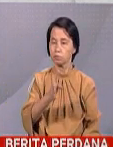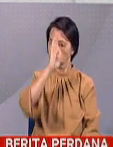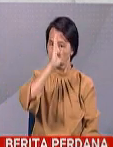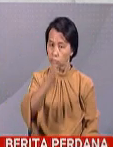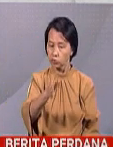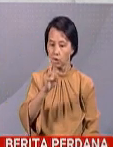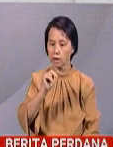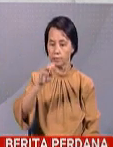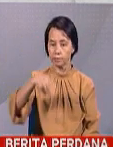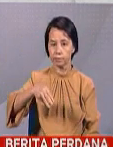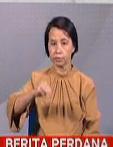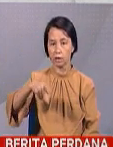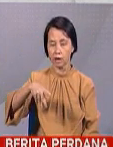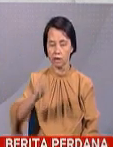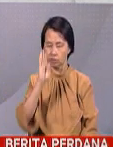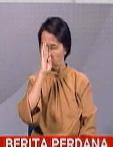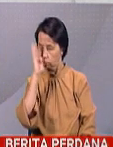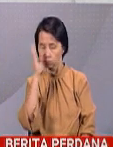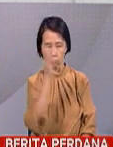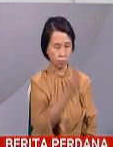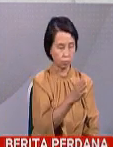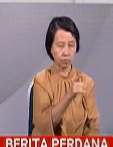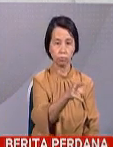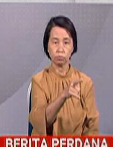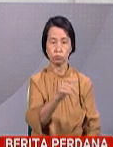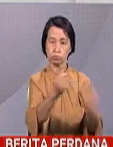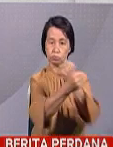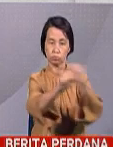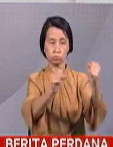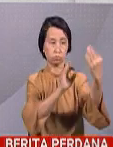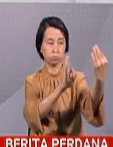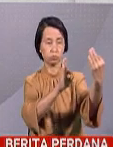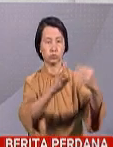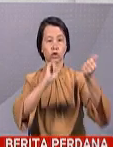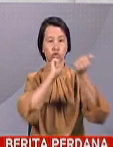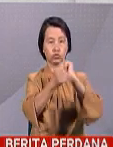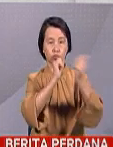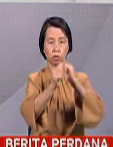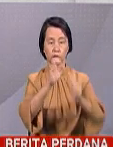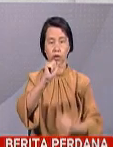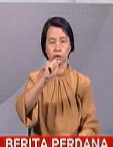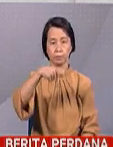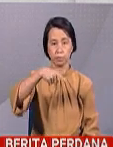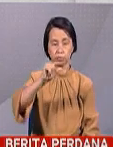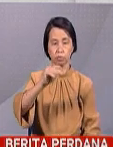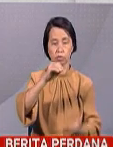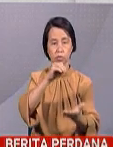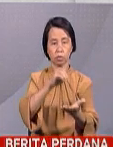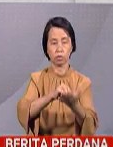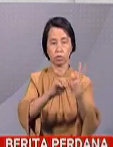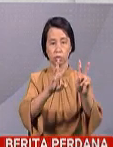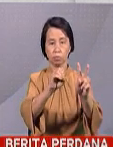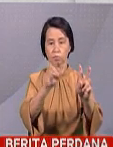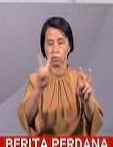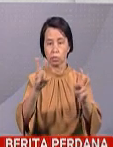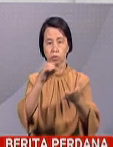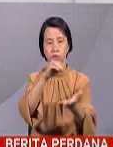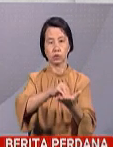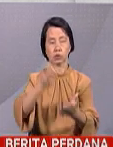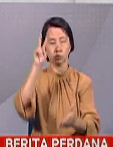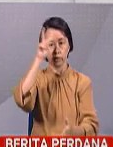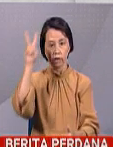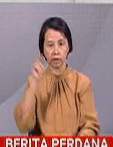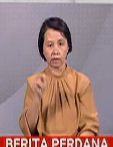MPM kini telah dialihkan sepenuhnya kepada persiapan menghadapi temasha APG edisi 2021 di